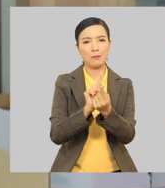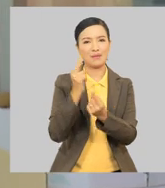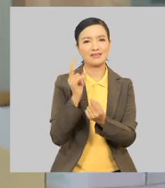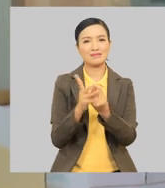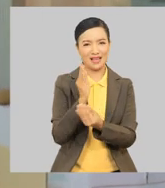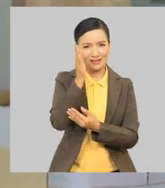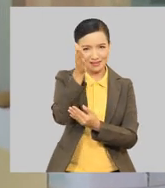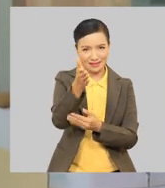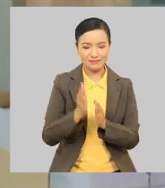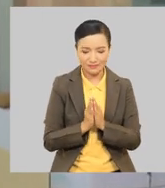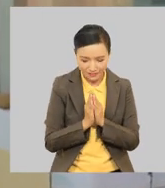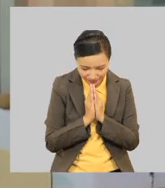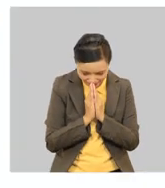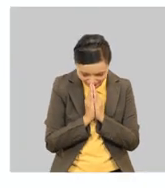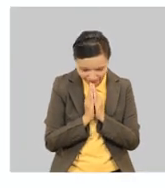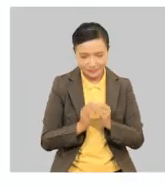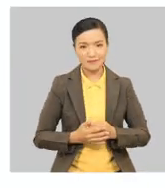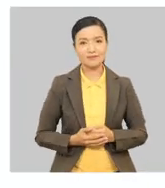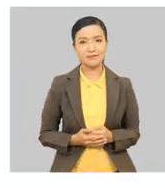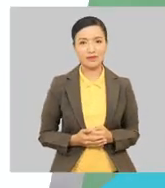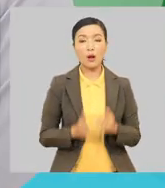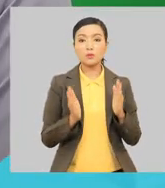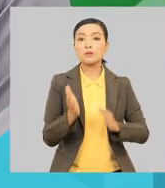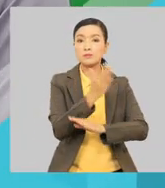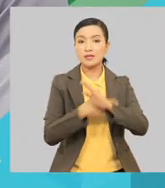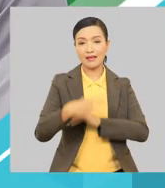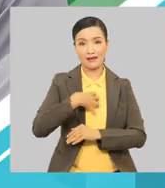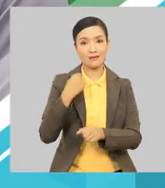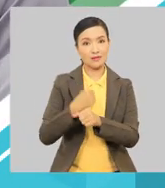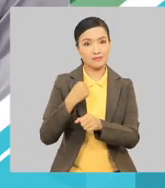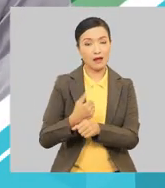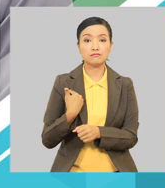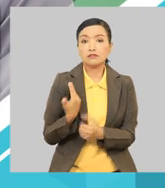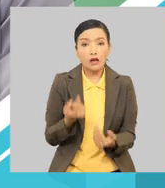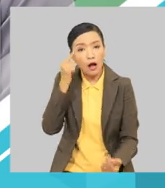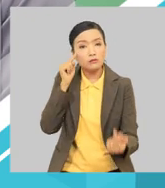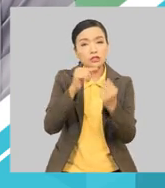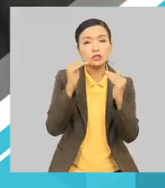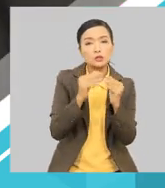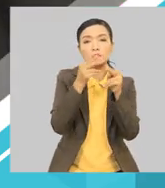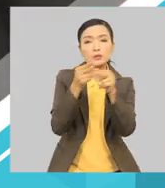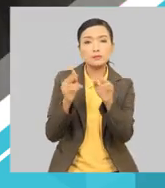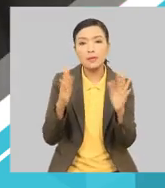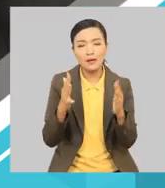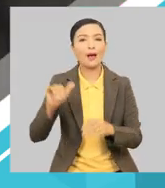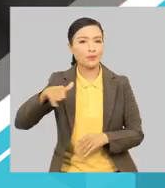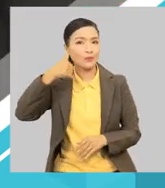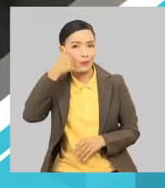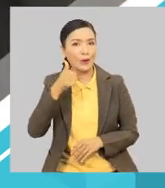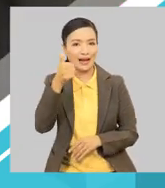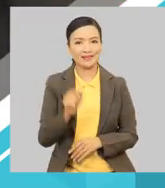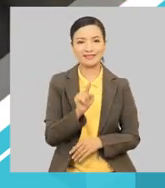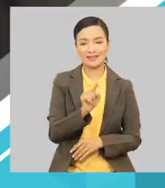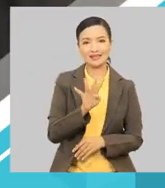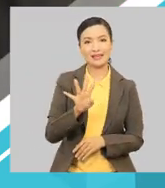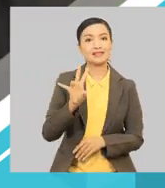มและทีมงานลาไปก่อนสวัสดีครับสำหรับคนพิการที่ต้องการมีงานทำเข้าไม่ถึงสิทธิของตนสามารถโทรได้ที่หมายเล